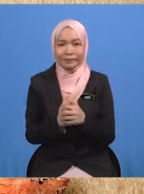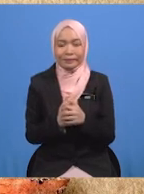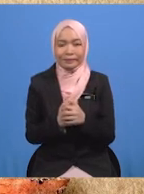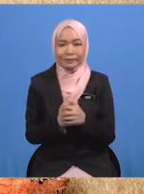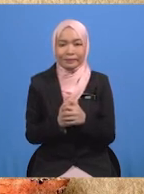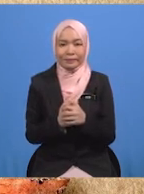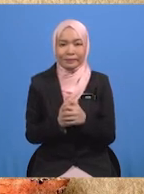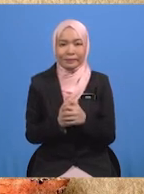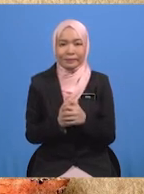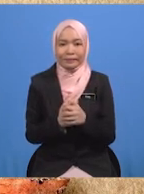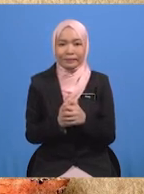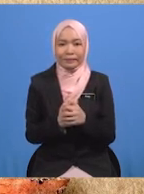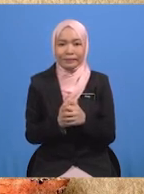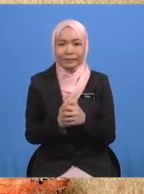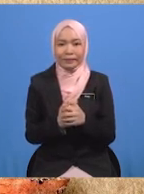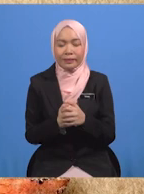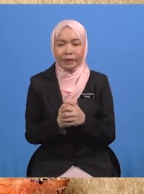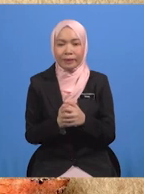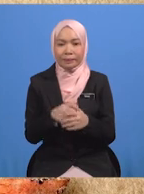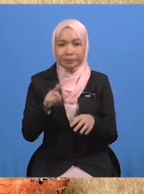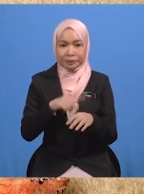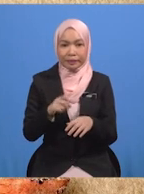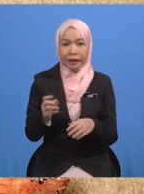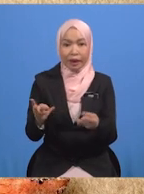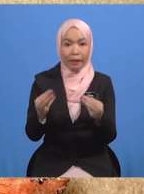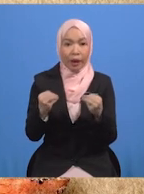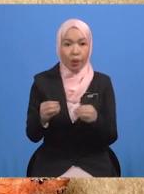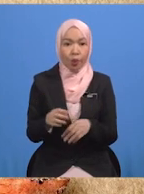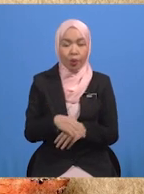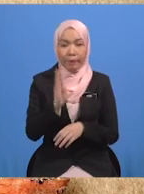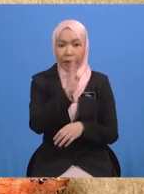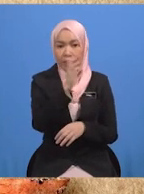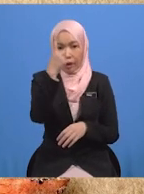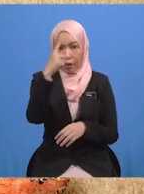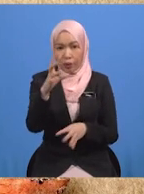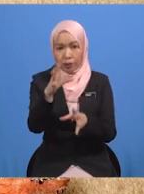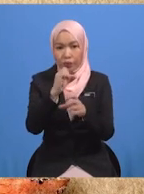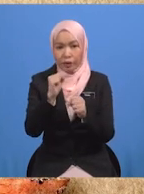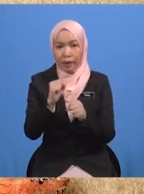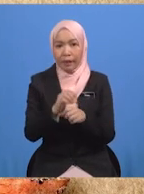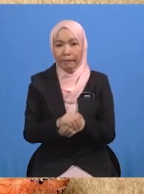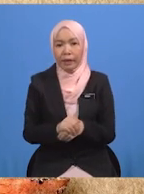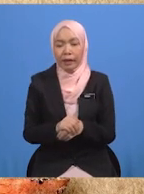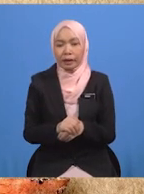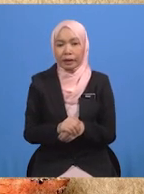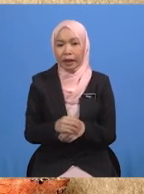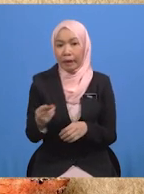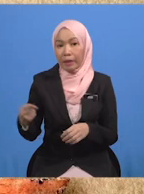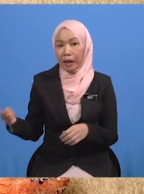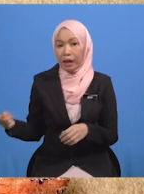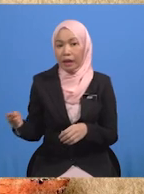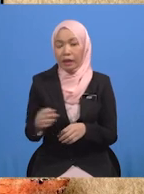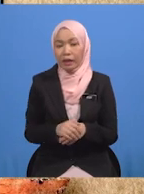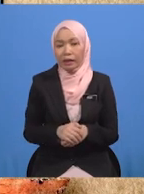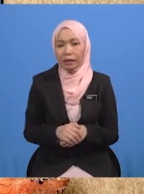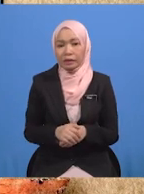Mesir, 4. Keinginan barat untuk monopoli bahan mentah dan pasaran di empayar